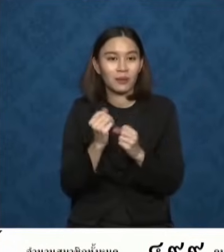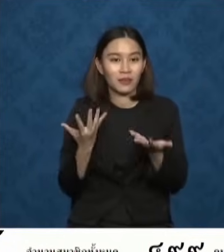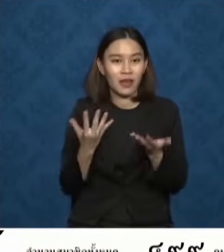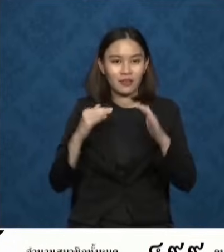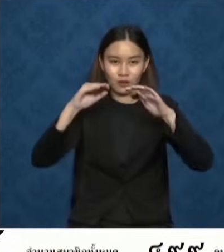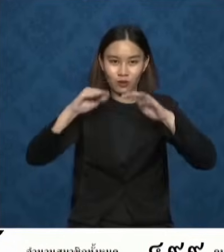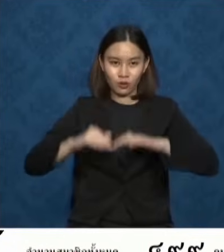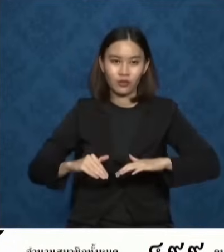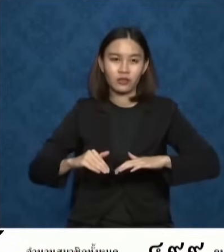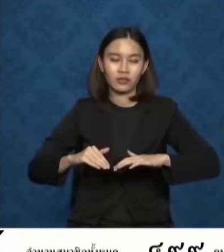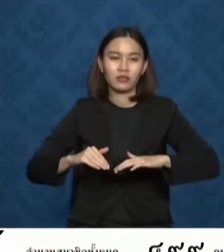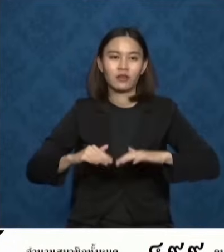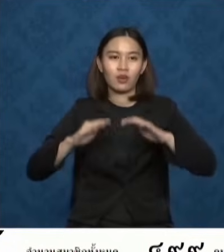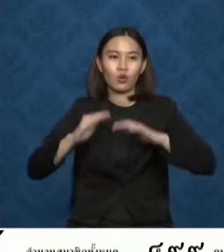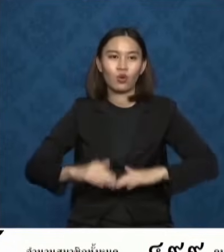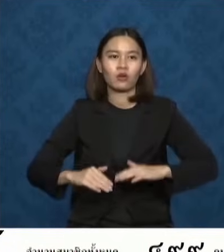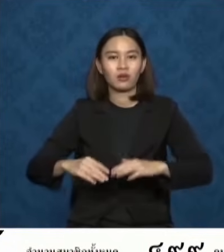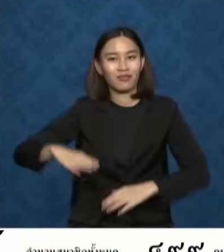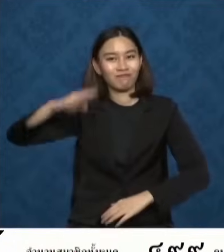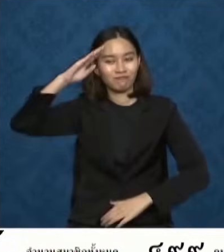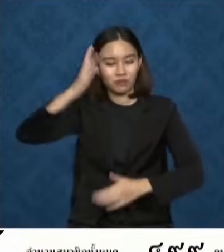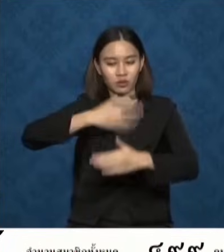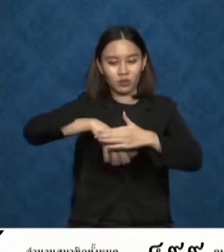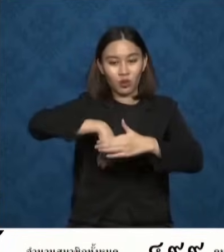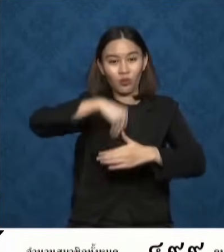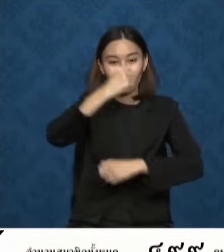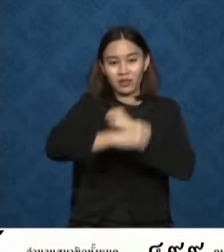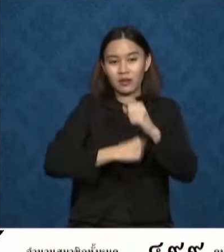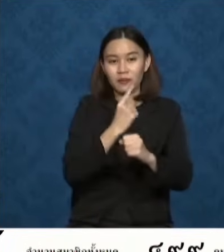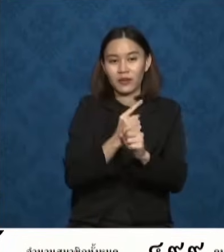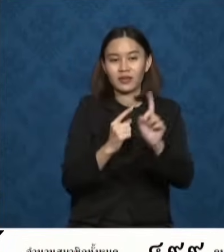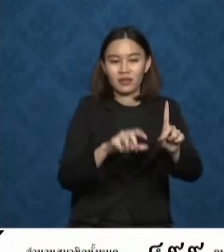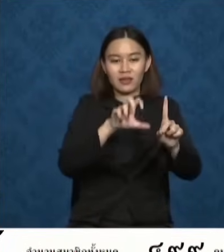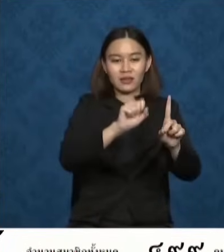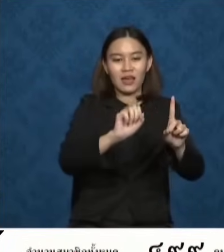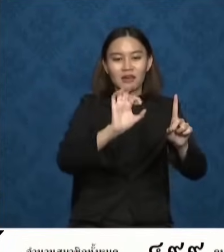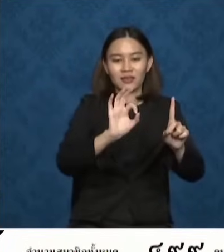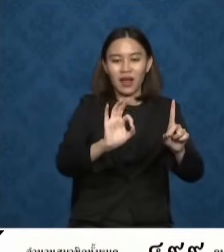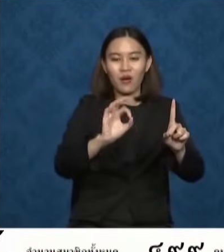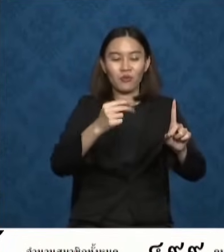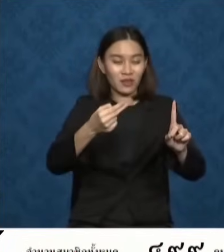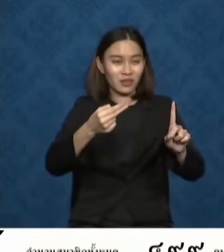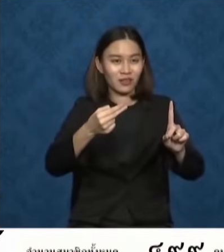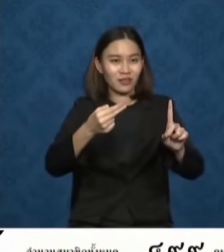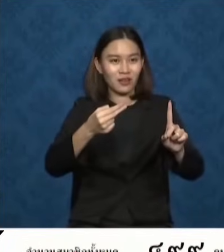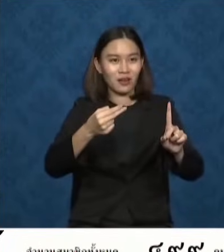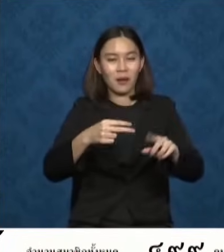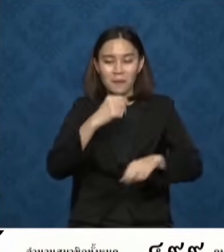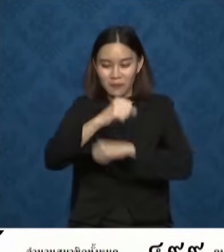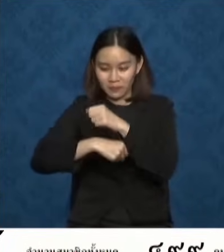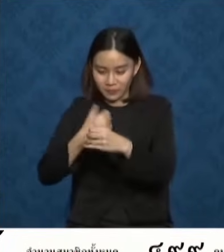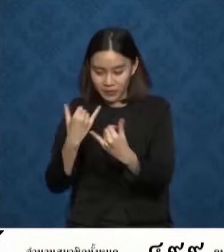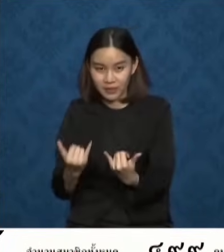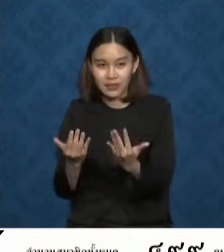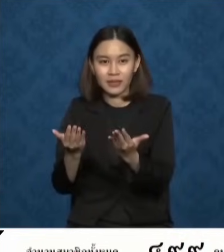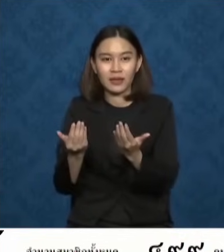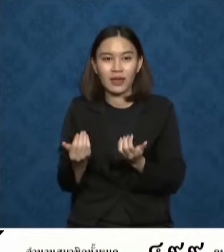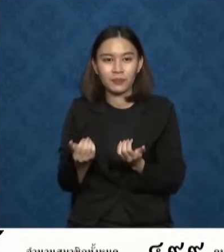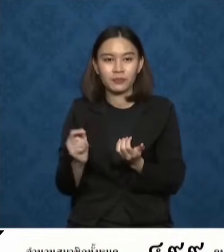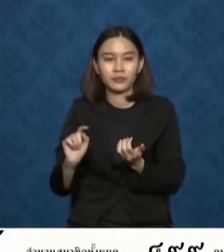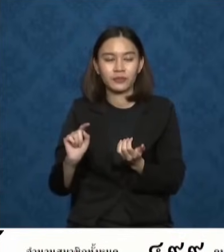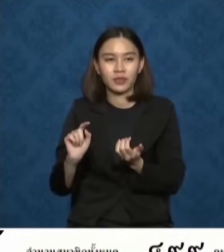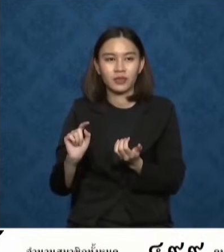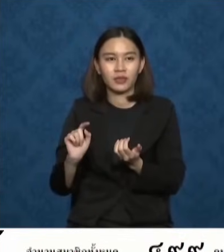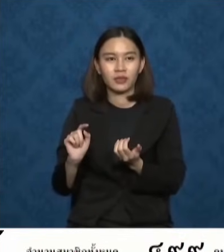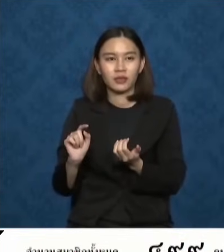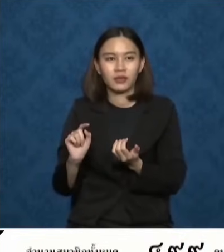อดก่อนยอดทหารเกณฑ์ซึ่งเคยรับปี 190,000 แสนปีนี้ยอดรับทหารก